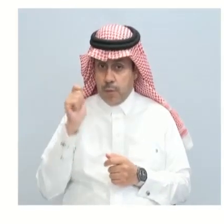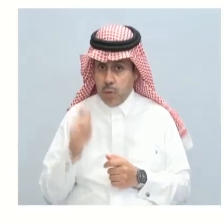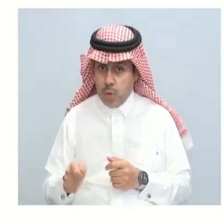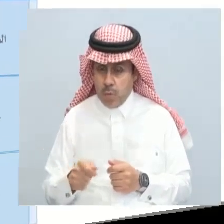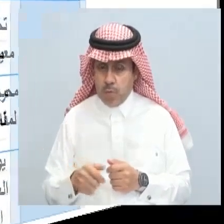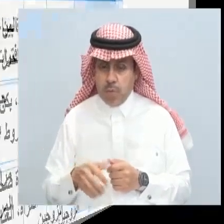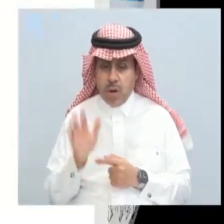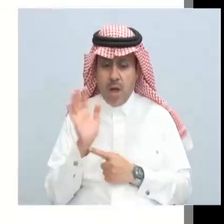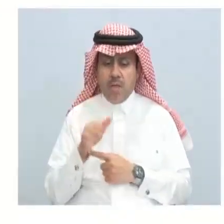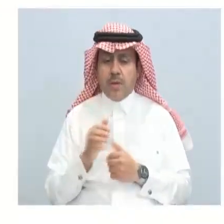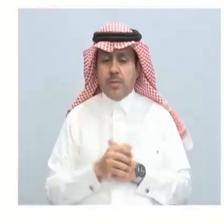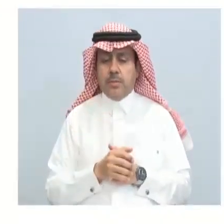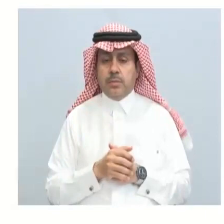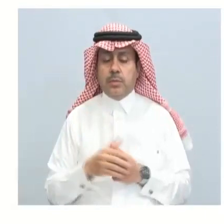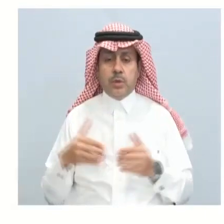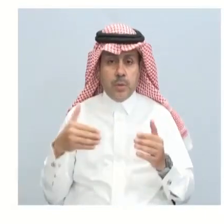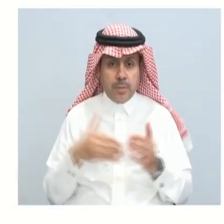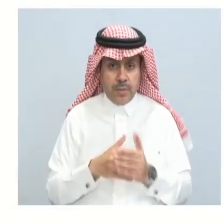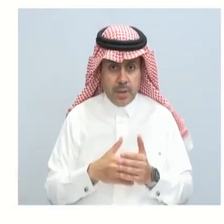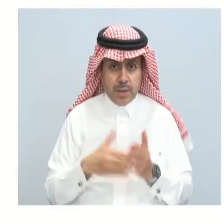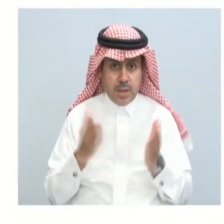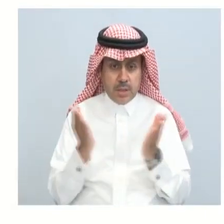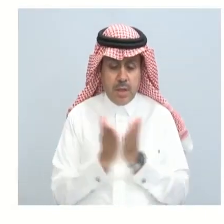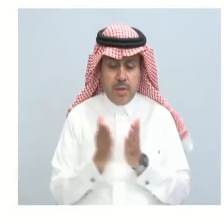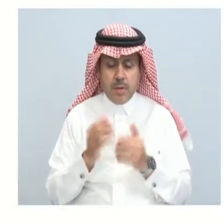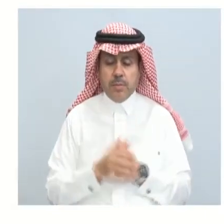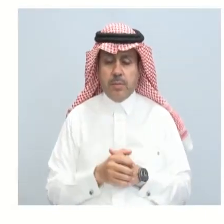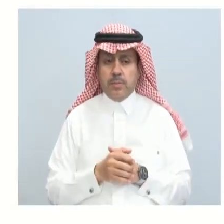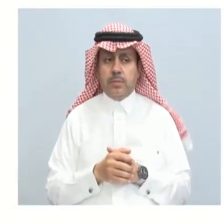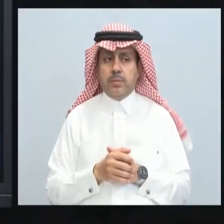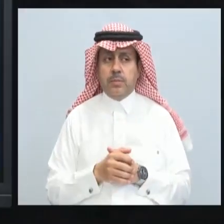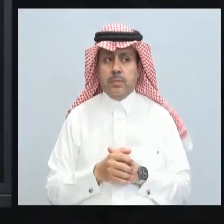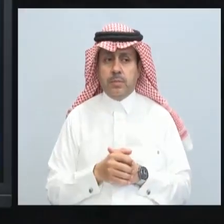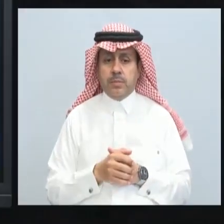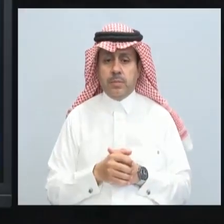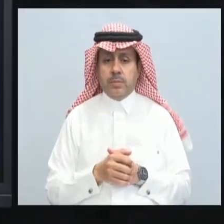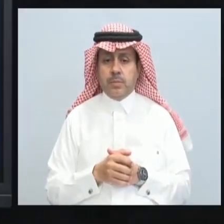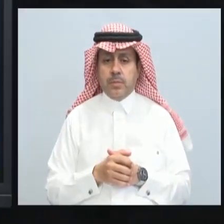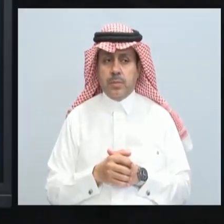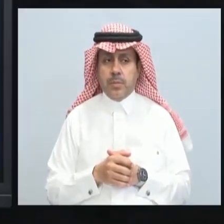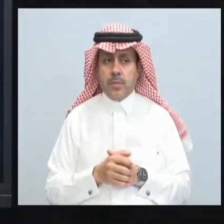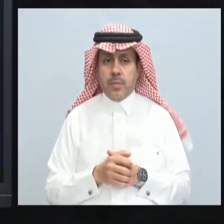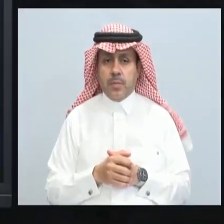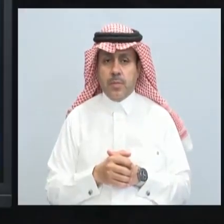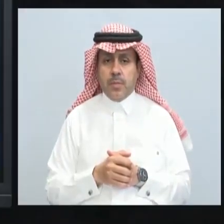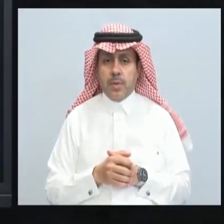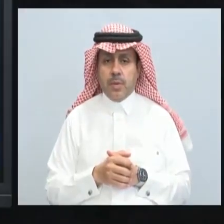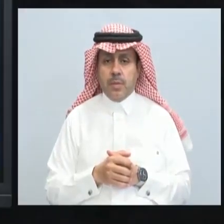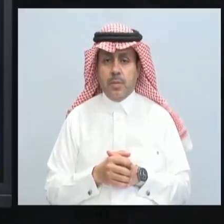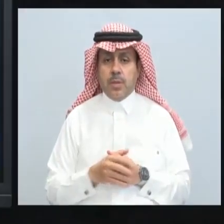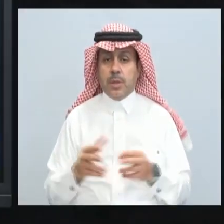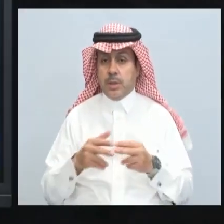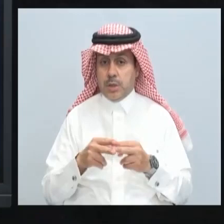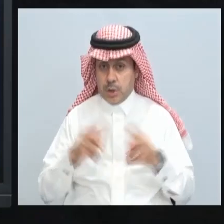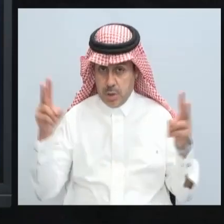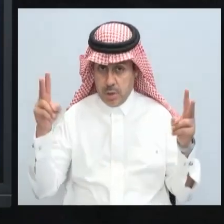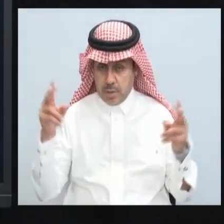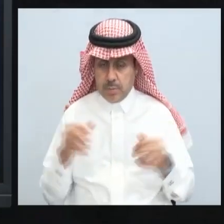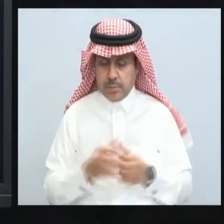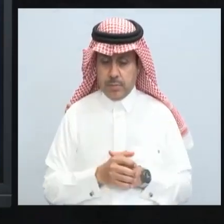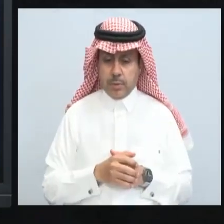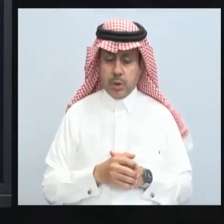والاثار بعد هذا اتي واياكم ايها الطلاب والطالبات الى ختم هذا الدرس بعد ان استعرضت واياكم